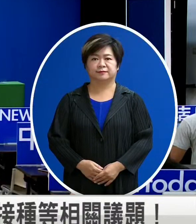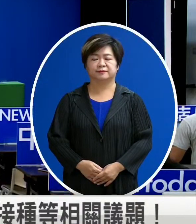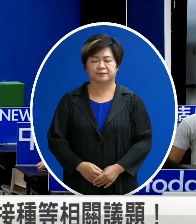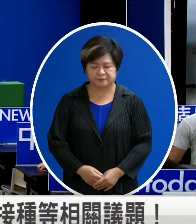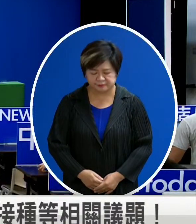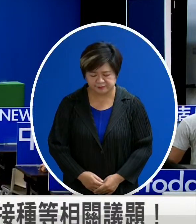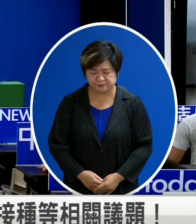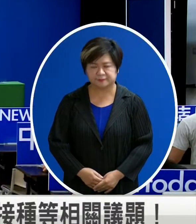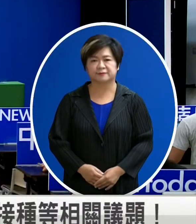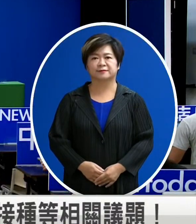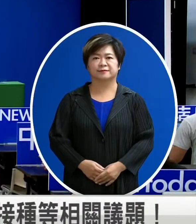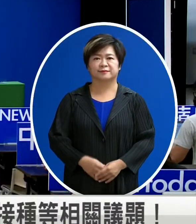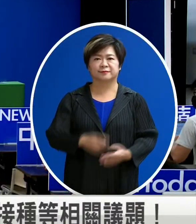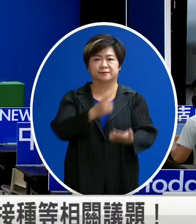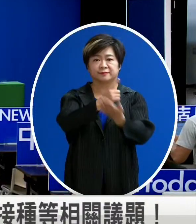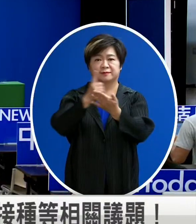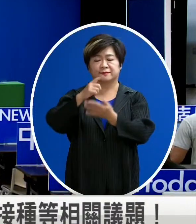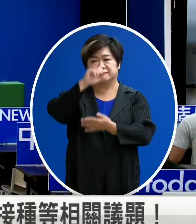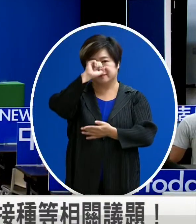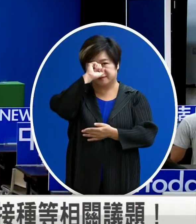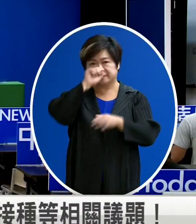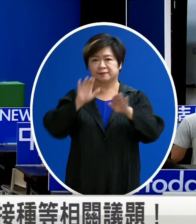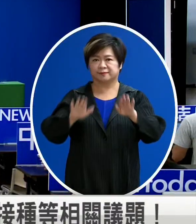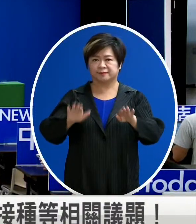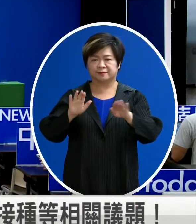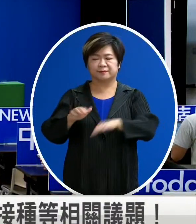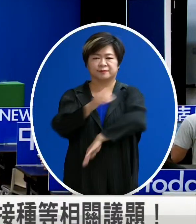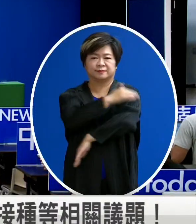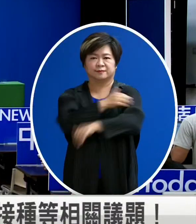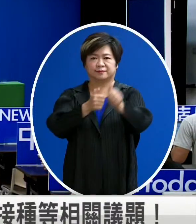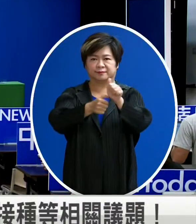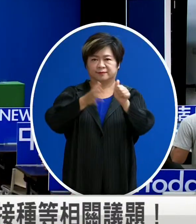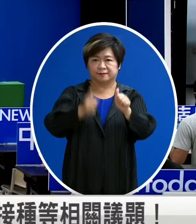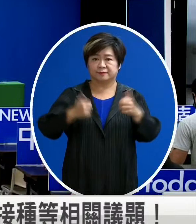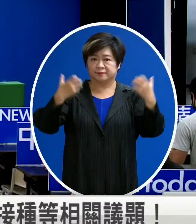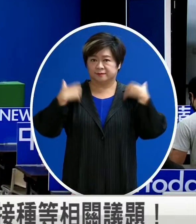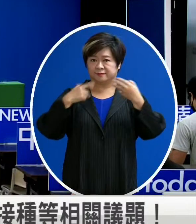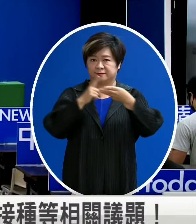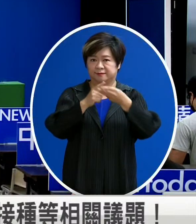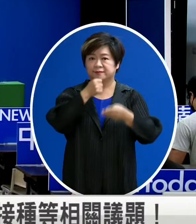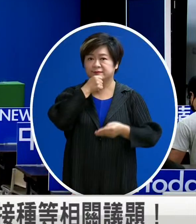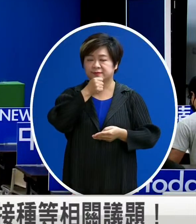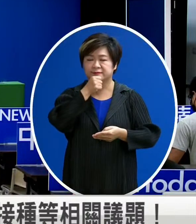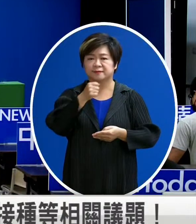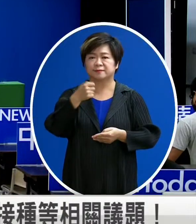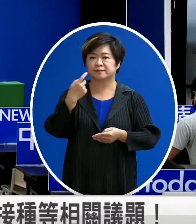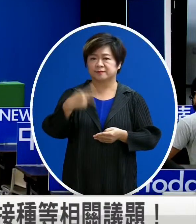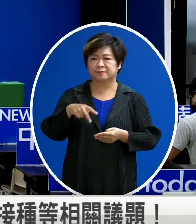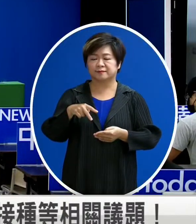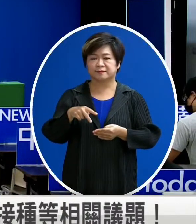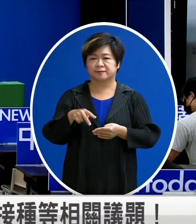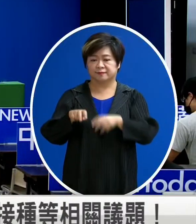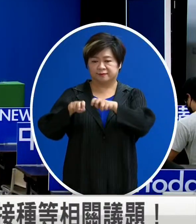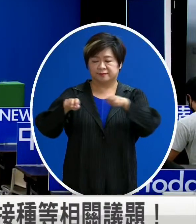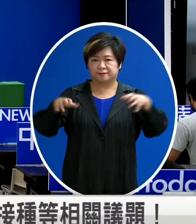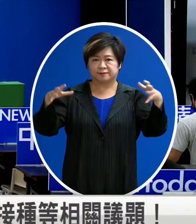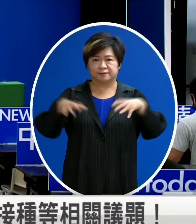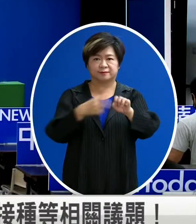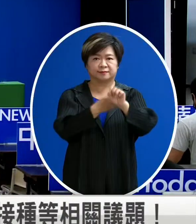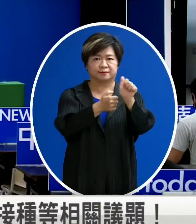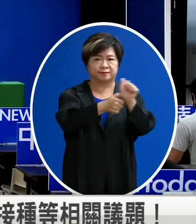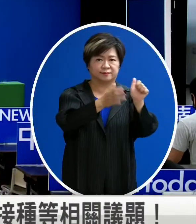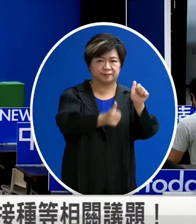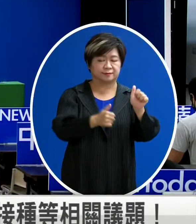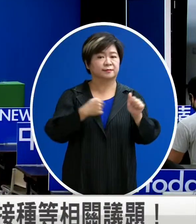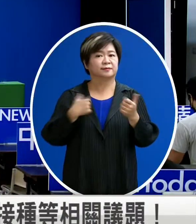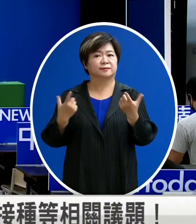各位好。那今天是由陈副指挥官主持今天的记者会，那还有罗部组长，还有我